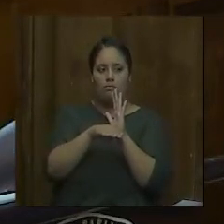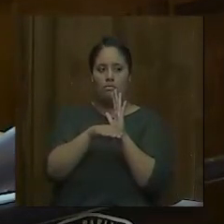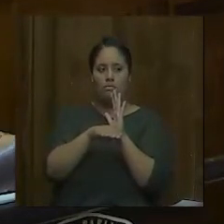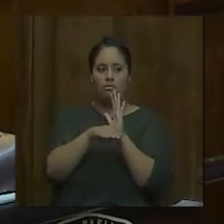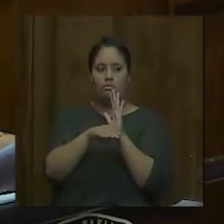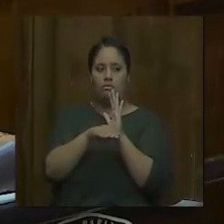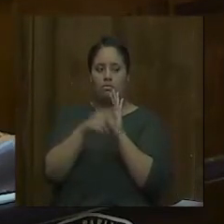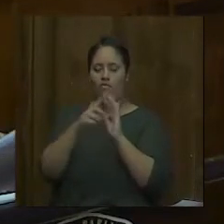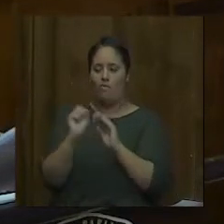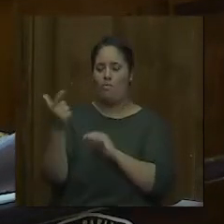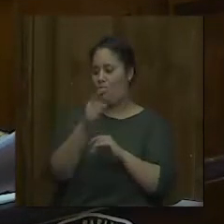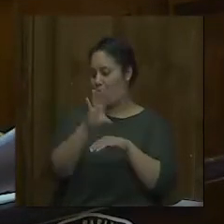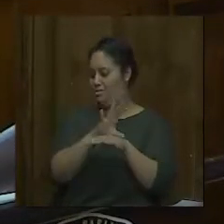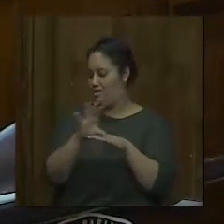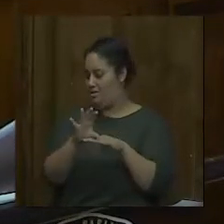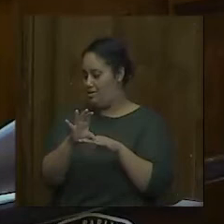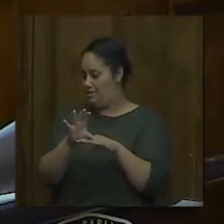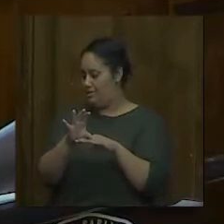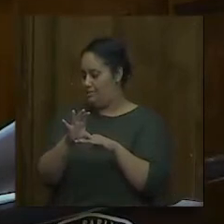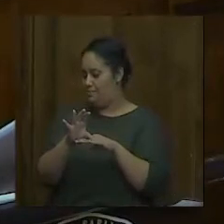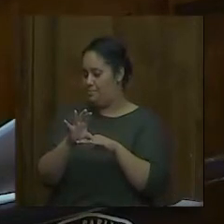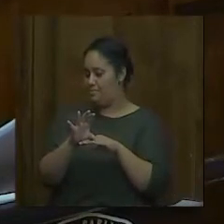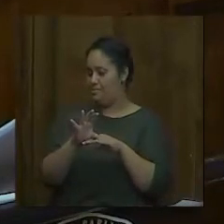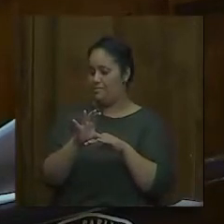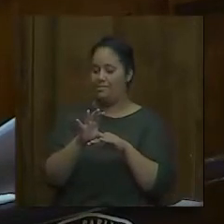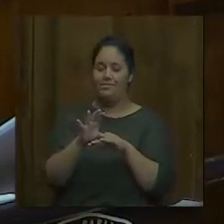almal in die Weskaap te verbeter. 'n Toegewyde